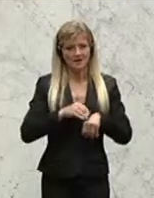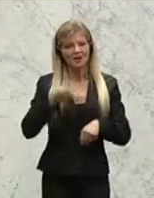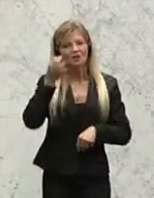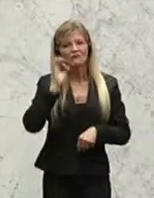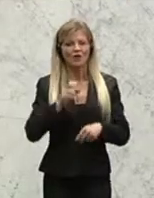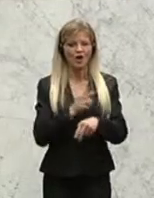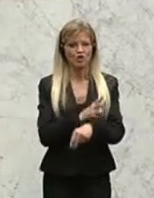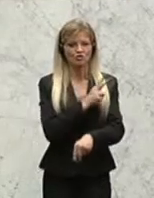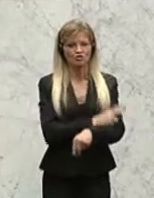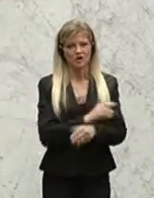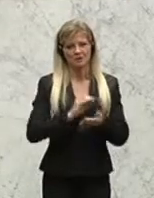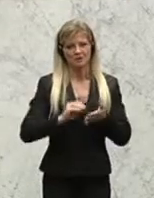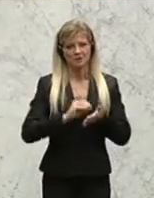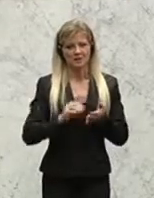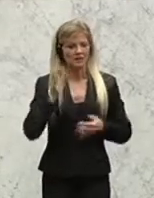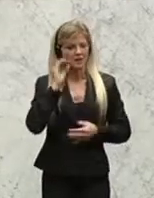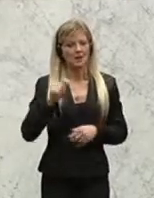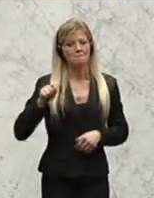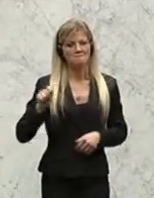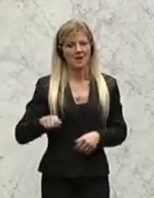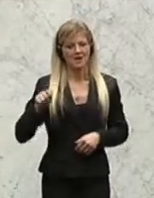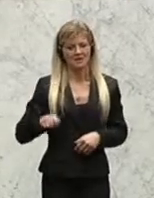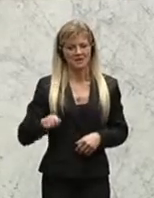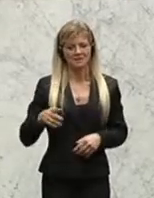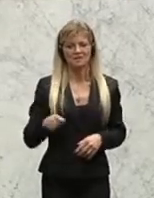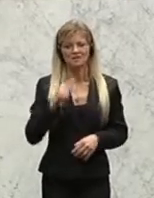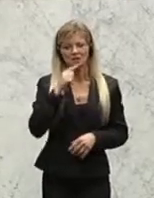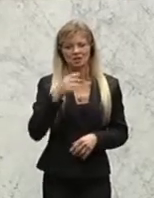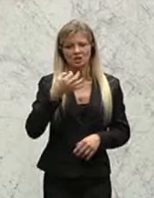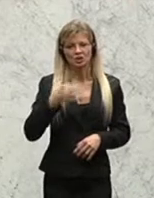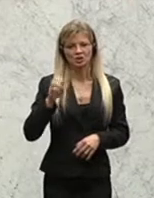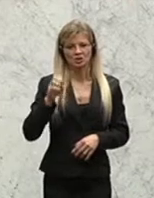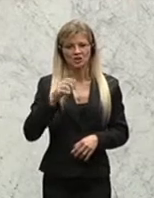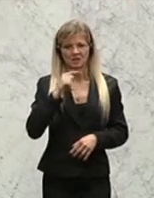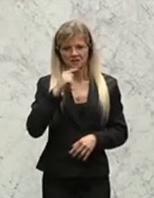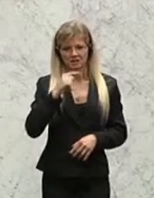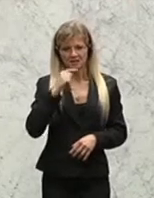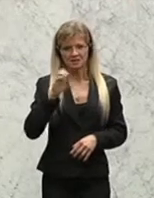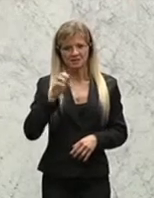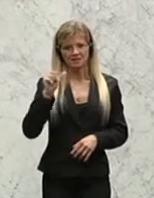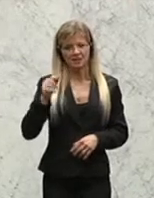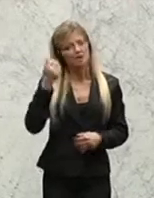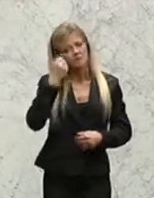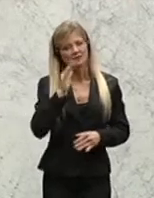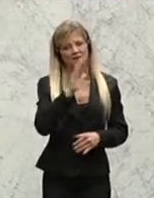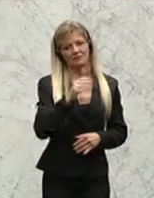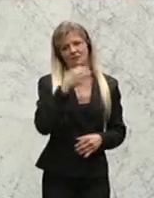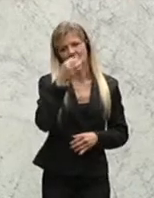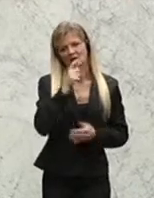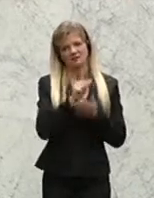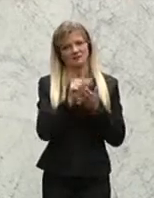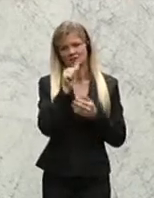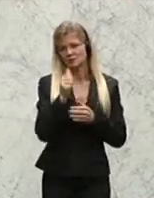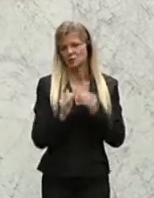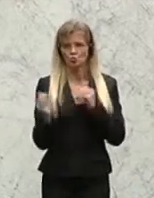Am Wort ist die Staatssekretärin im Kanzleramt, Sonja Stessel von der SPÖ. Zeit soll 20 Minuten nicht überschreiten. Sie sind am Wort. Ja,